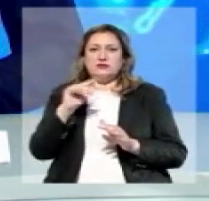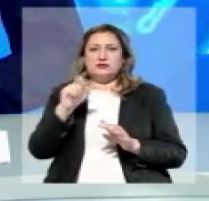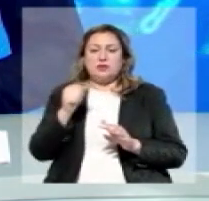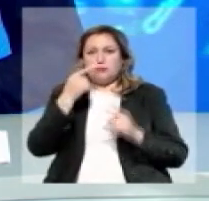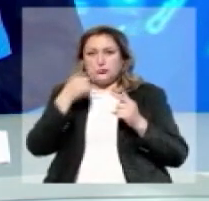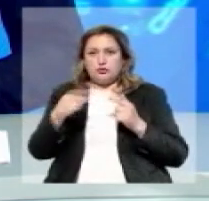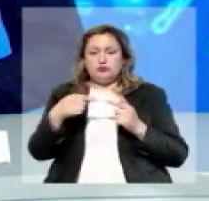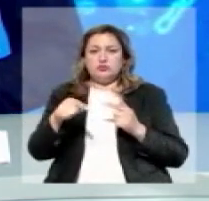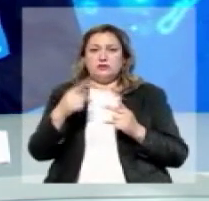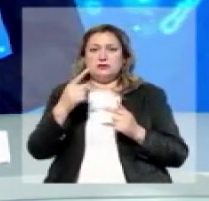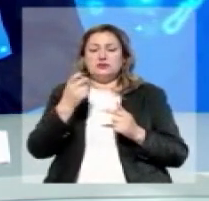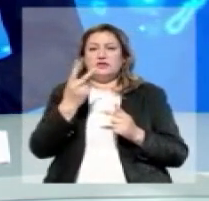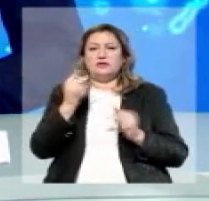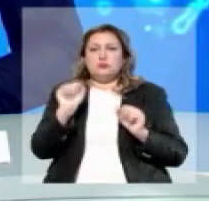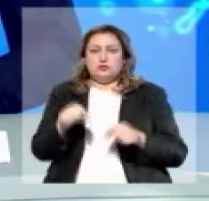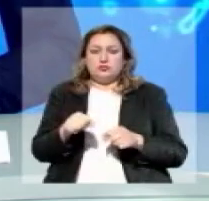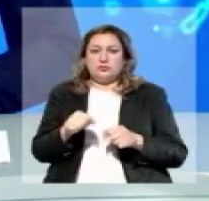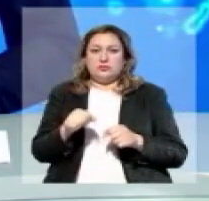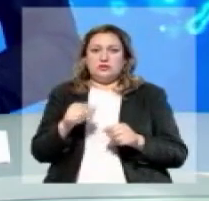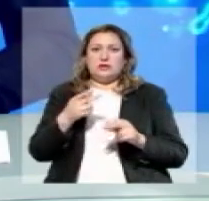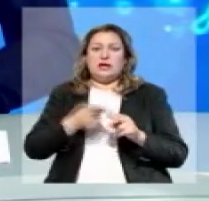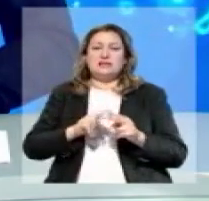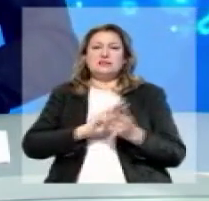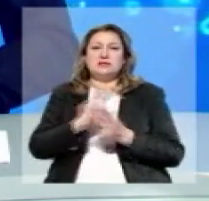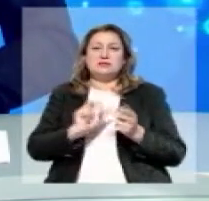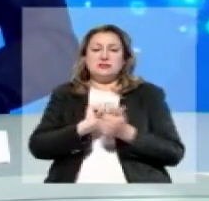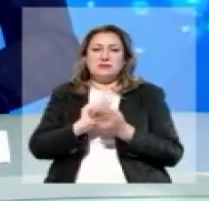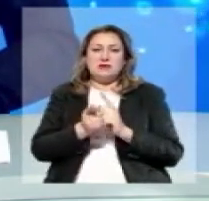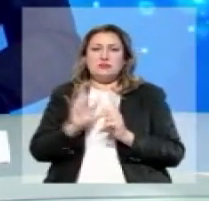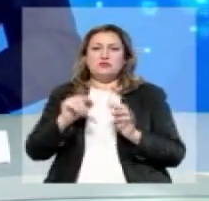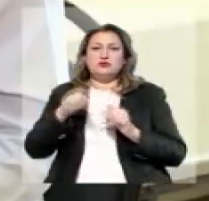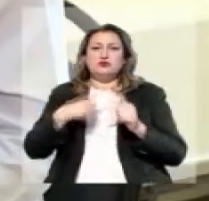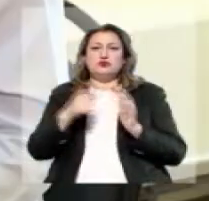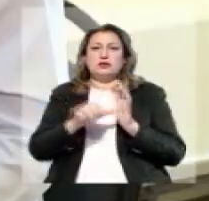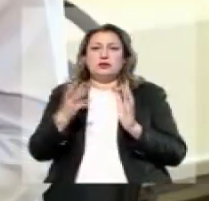2022 жылдың 42-күнде күшін енеді. Толығырақ тілші бейнематериалында.